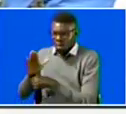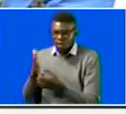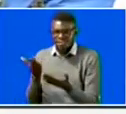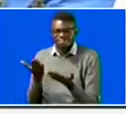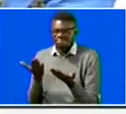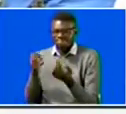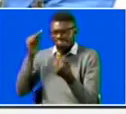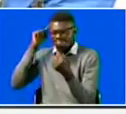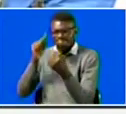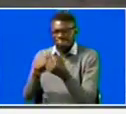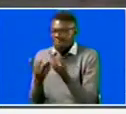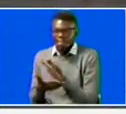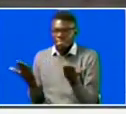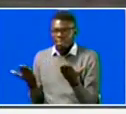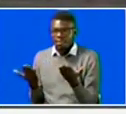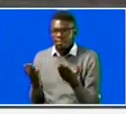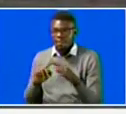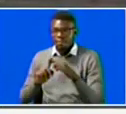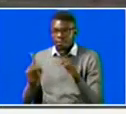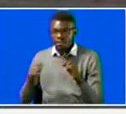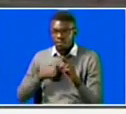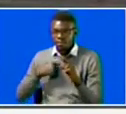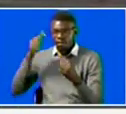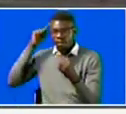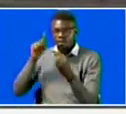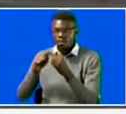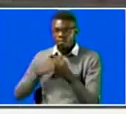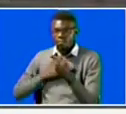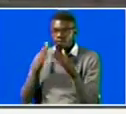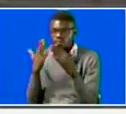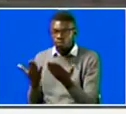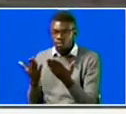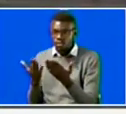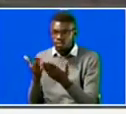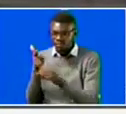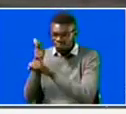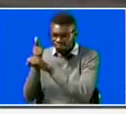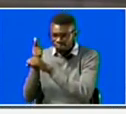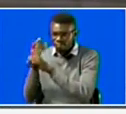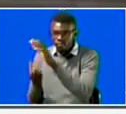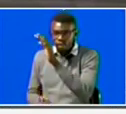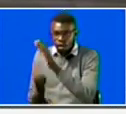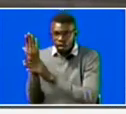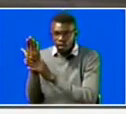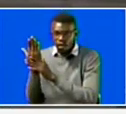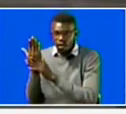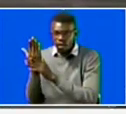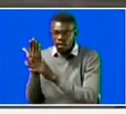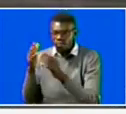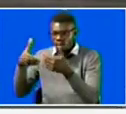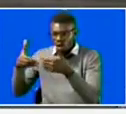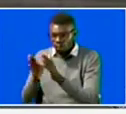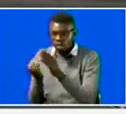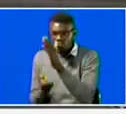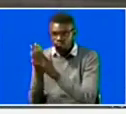purpose. For me, my purpose was to set up a studio here. whereby nime set up a full production company here